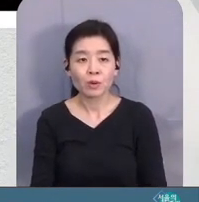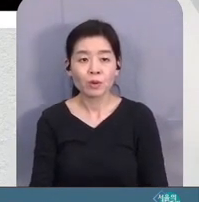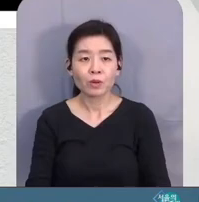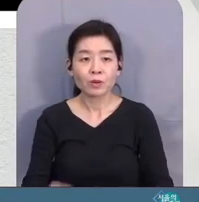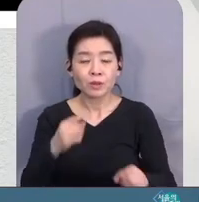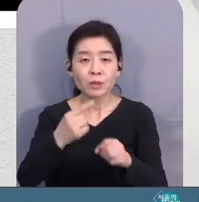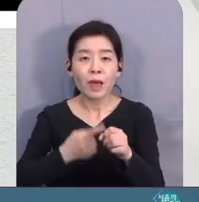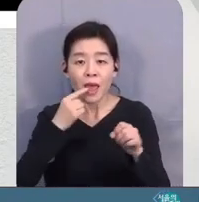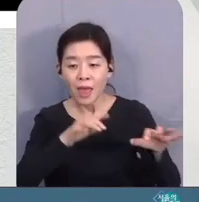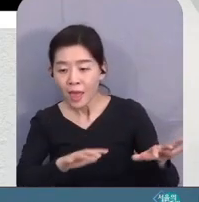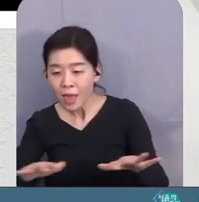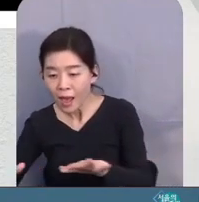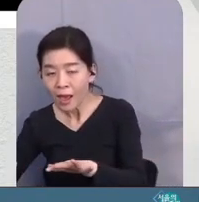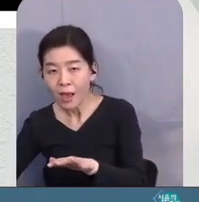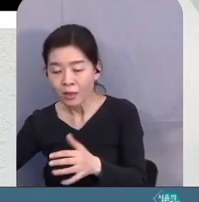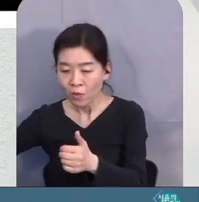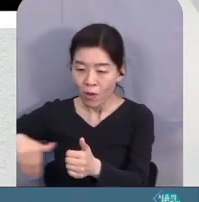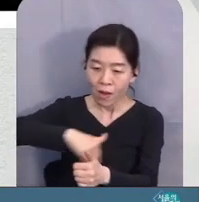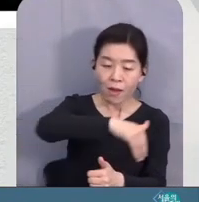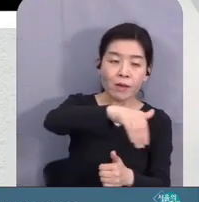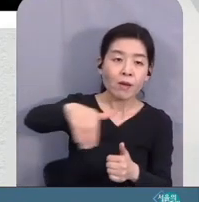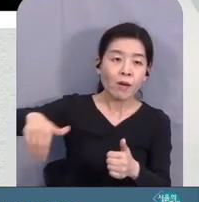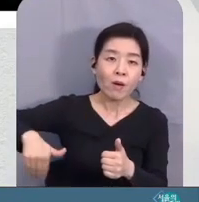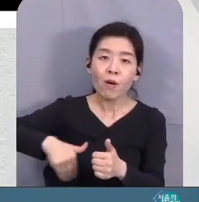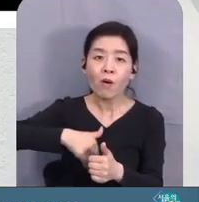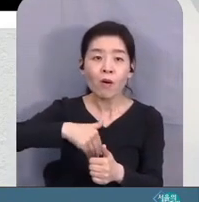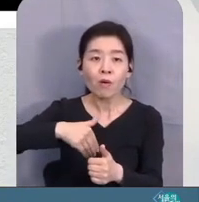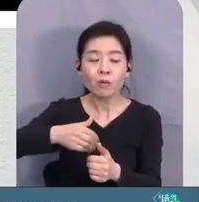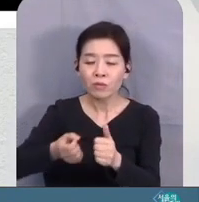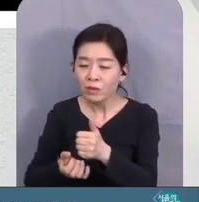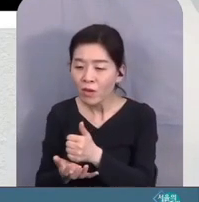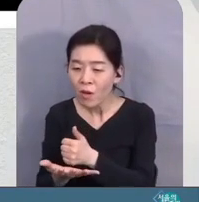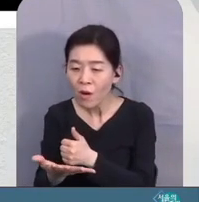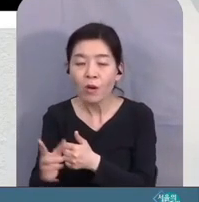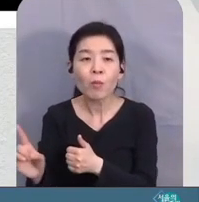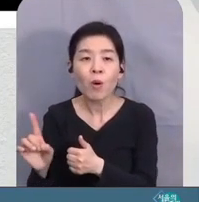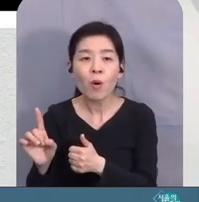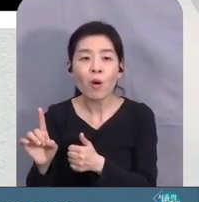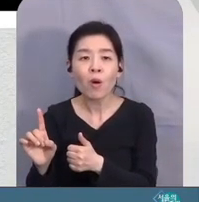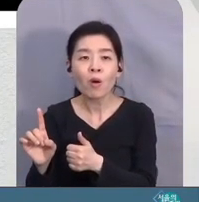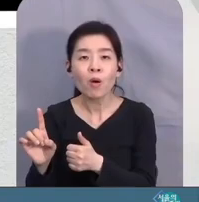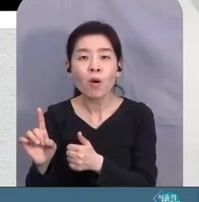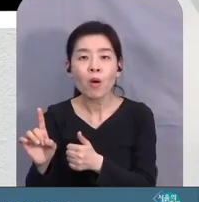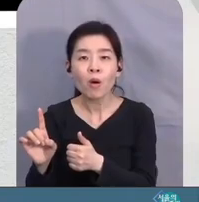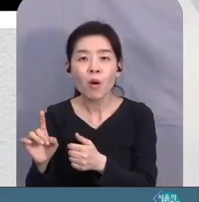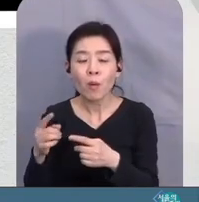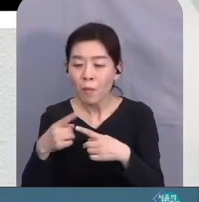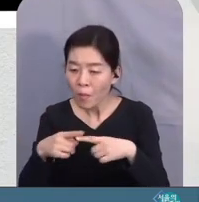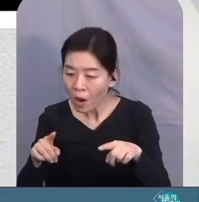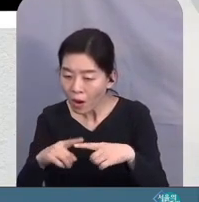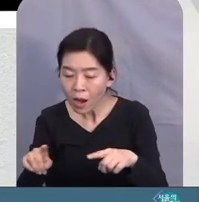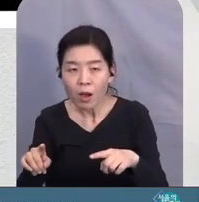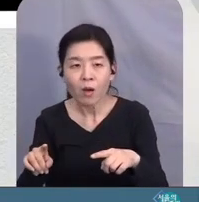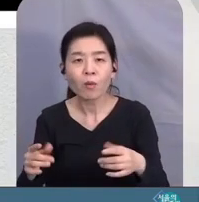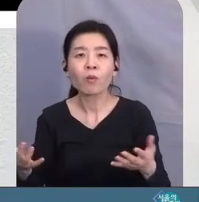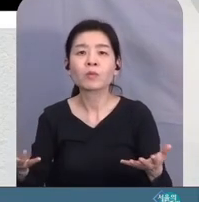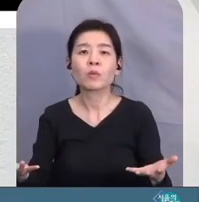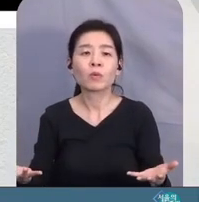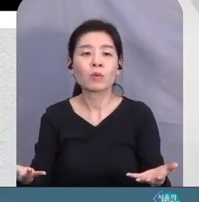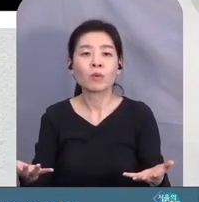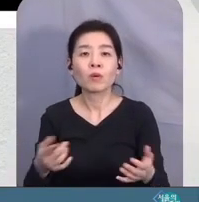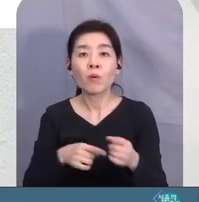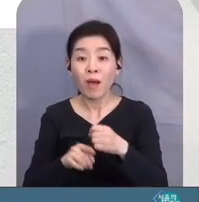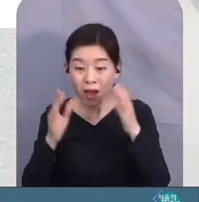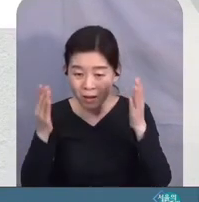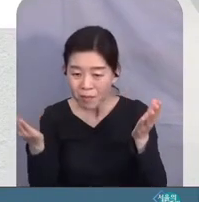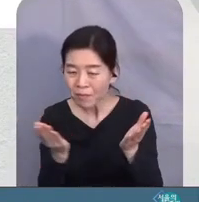해양생물, 생태계에 어떤 영향을 줬는지 평가를 해야 되는데 그건 지금 쏙 빠진 거예요. 이게 무슨 과학적이냐고.